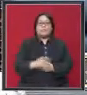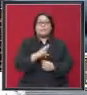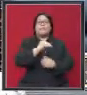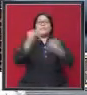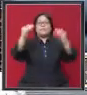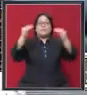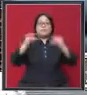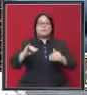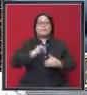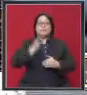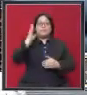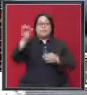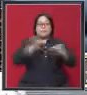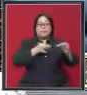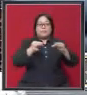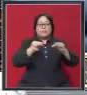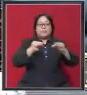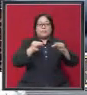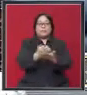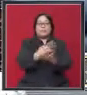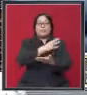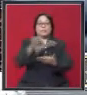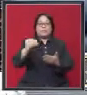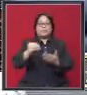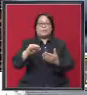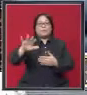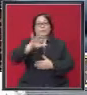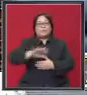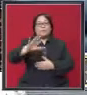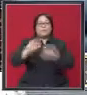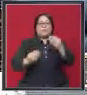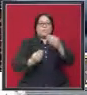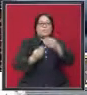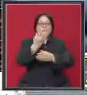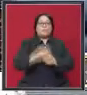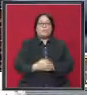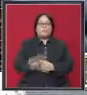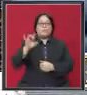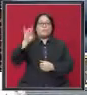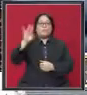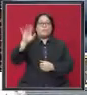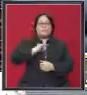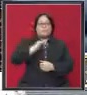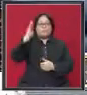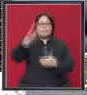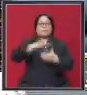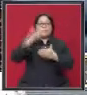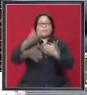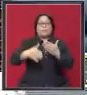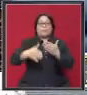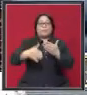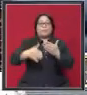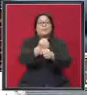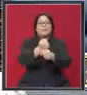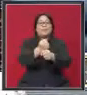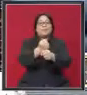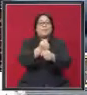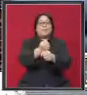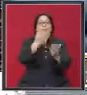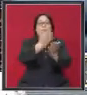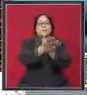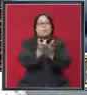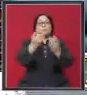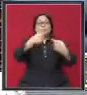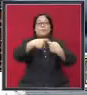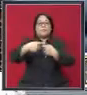Kemudian, saya akan mengulas mengenai ekonomi dan unjuran pertumbuhan. InsyaAllah, saya akan mengakhiri penggulungan dengan mengulas